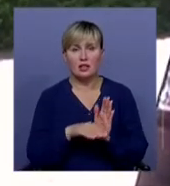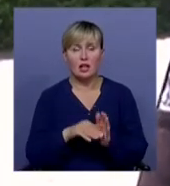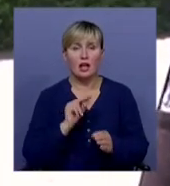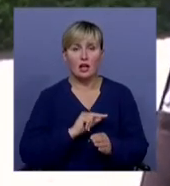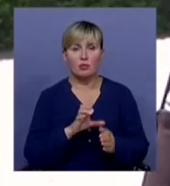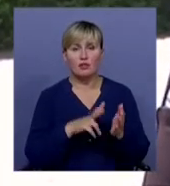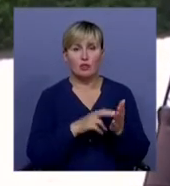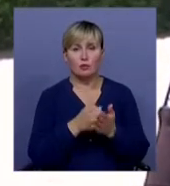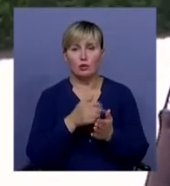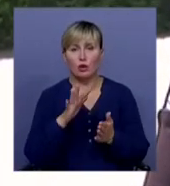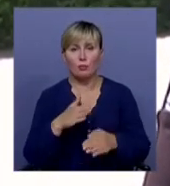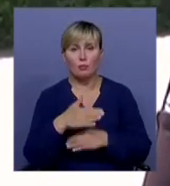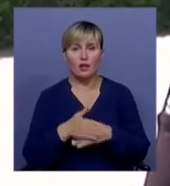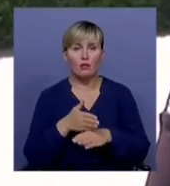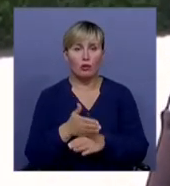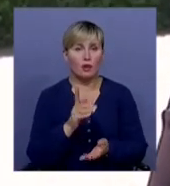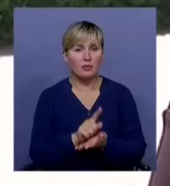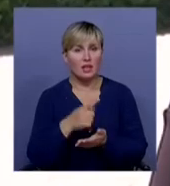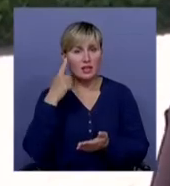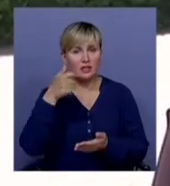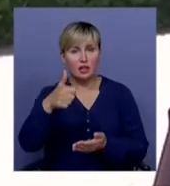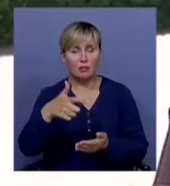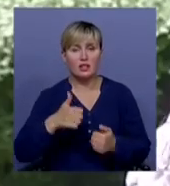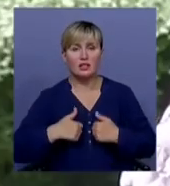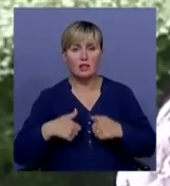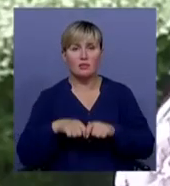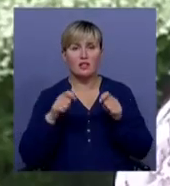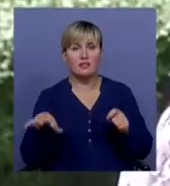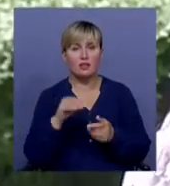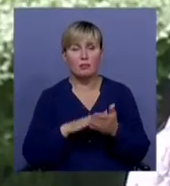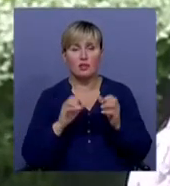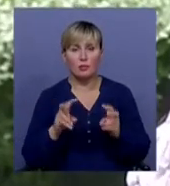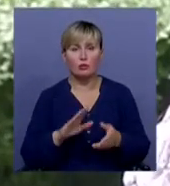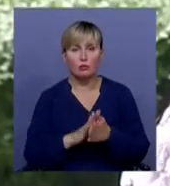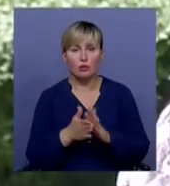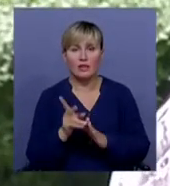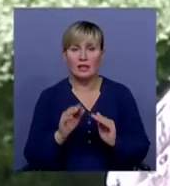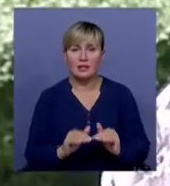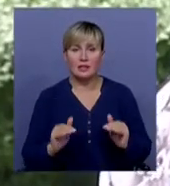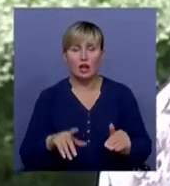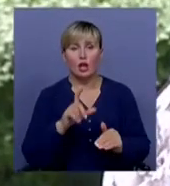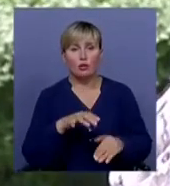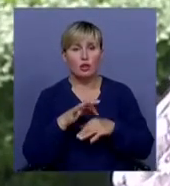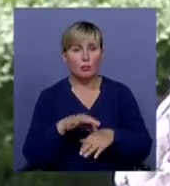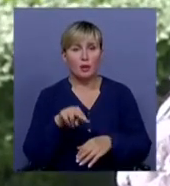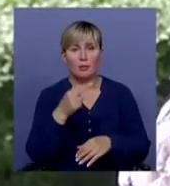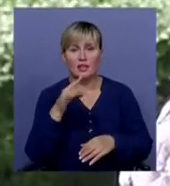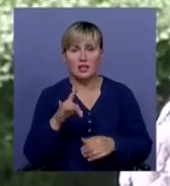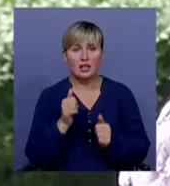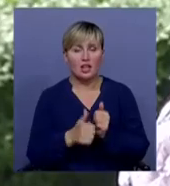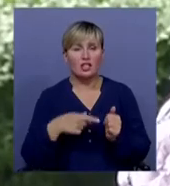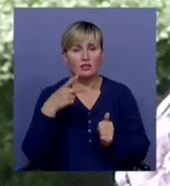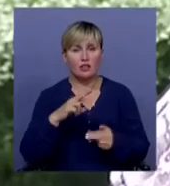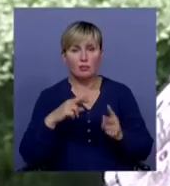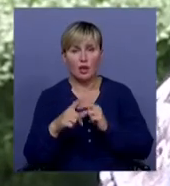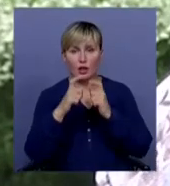8 до 5. Перед входом обязательно измеряем температуру. Мы стараемся создать все безопасные условия для детей. Сотрудники проходят ПЦР-тесты. Каждые 2 часа